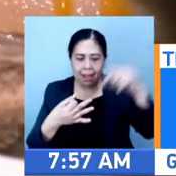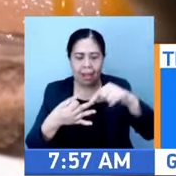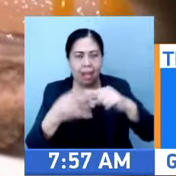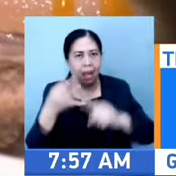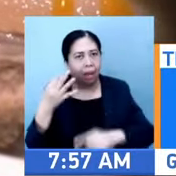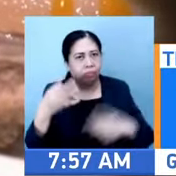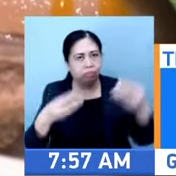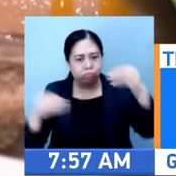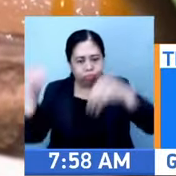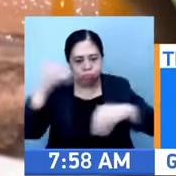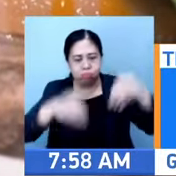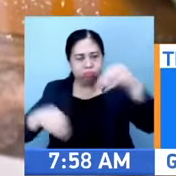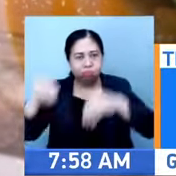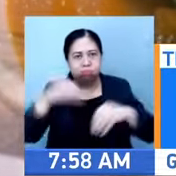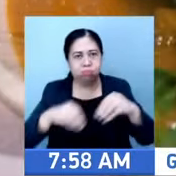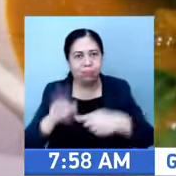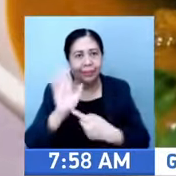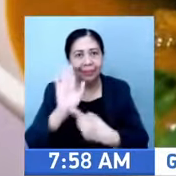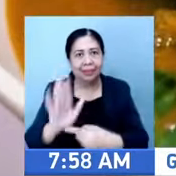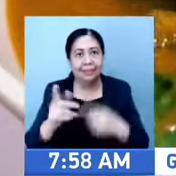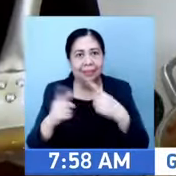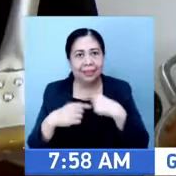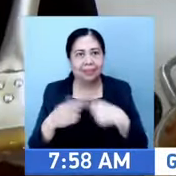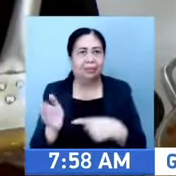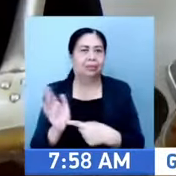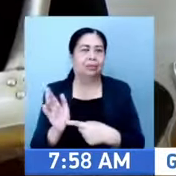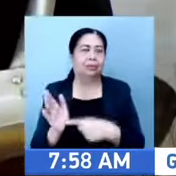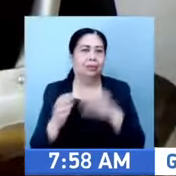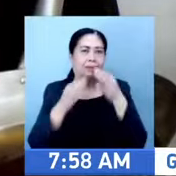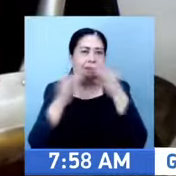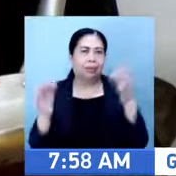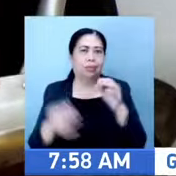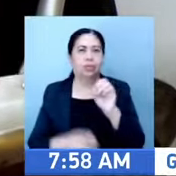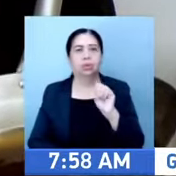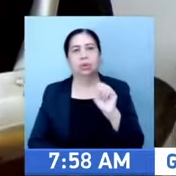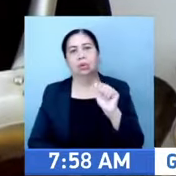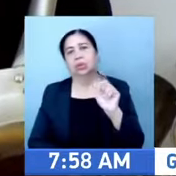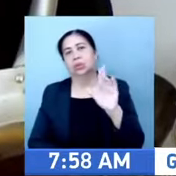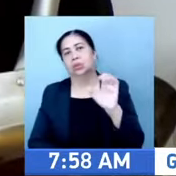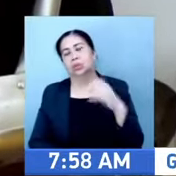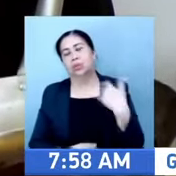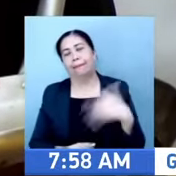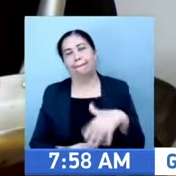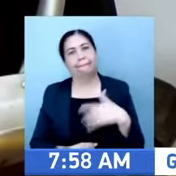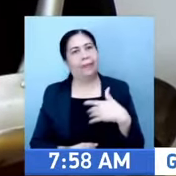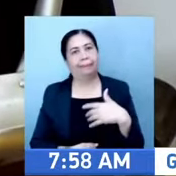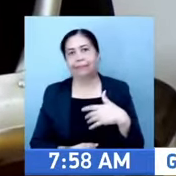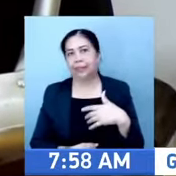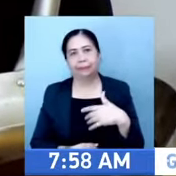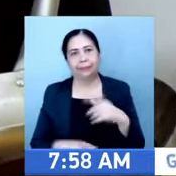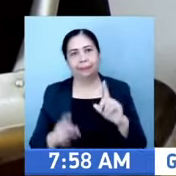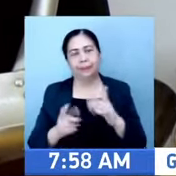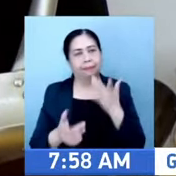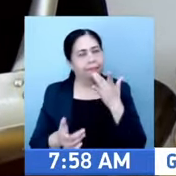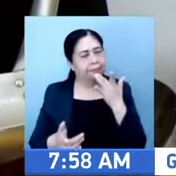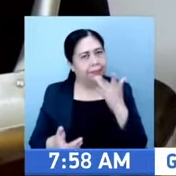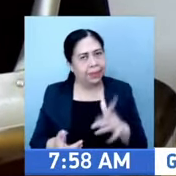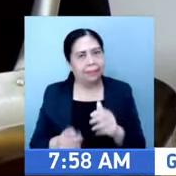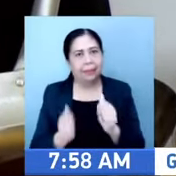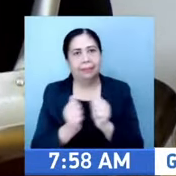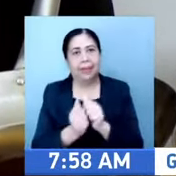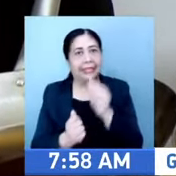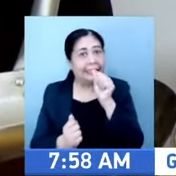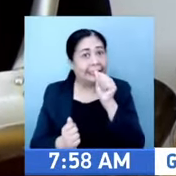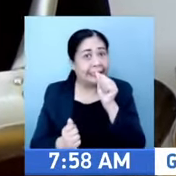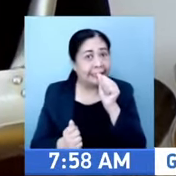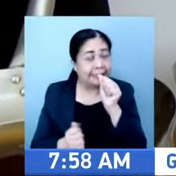inyo yung kanilang signature na sauce. Eh, yan lang naman, oh. Made from scratch. Ultimo yung mani na ginagamit nila para mapalapot,